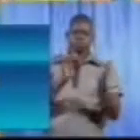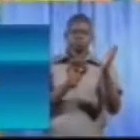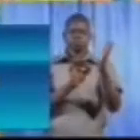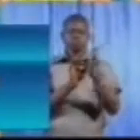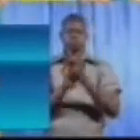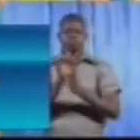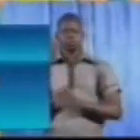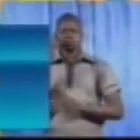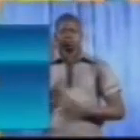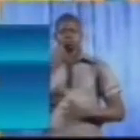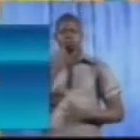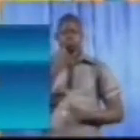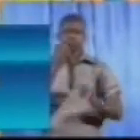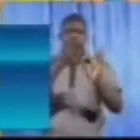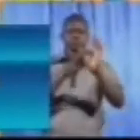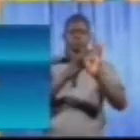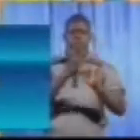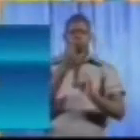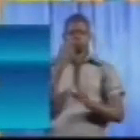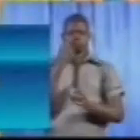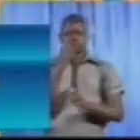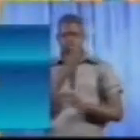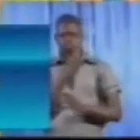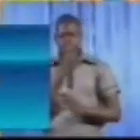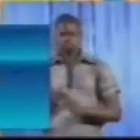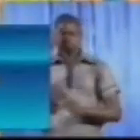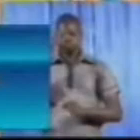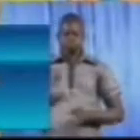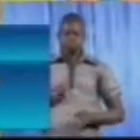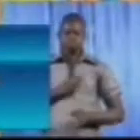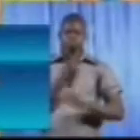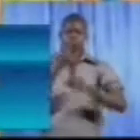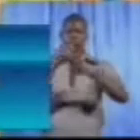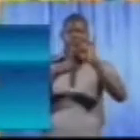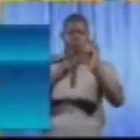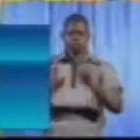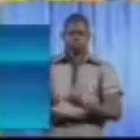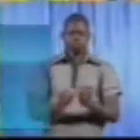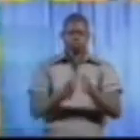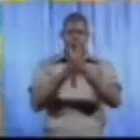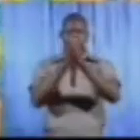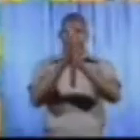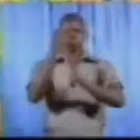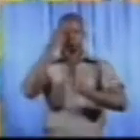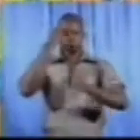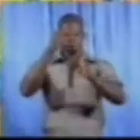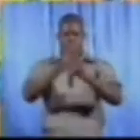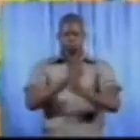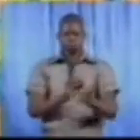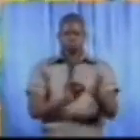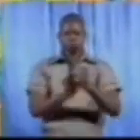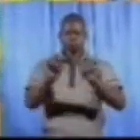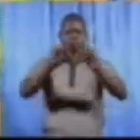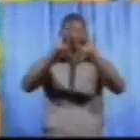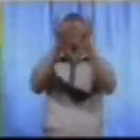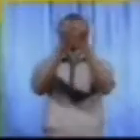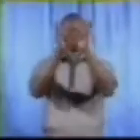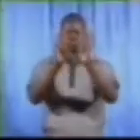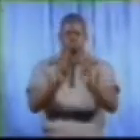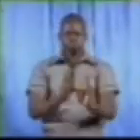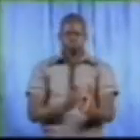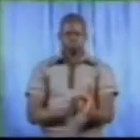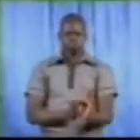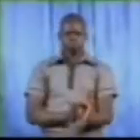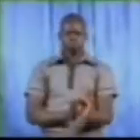des handicapés visuels. Donc pour nous, ça sera l'occasion de faire des suggestions pour la prise en compte de cette couche de personnes handicapées.